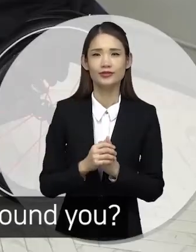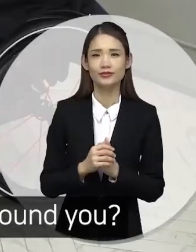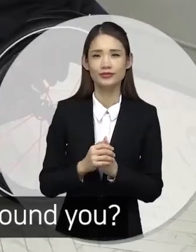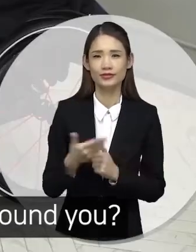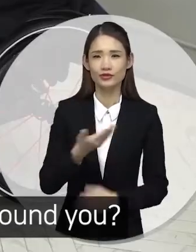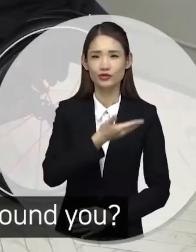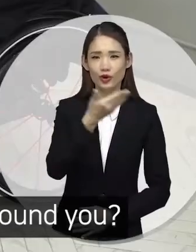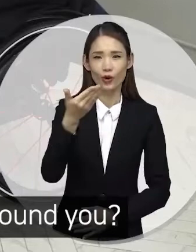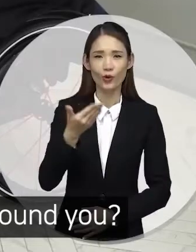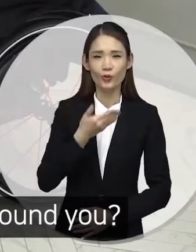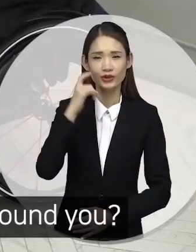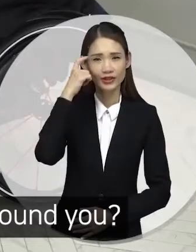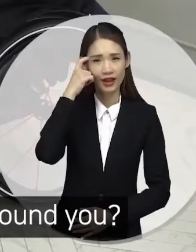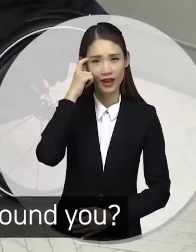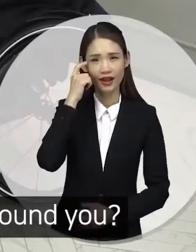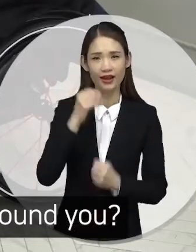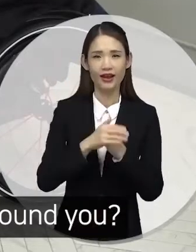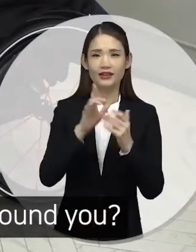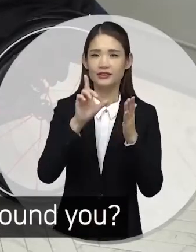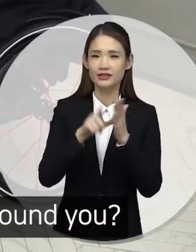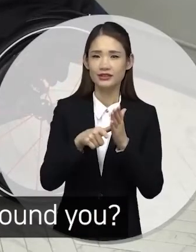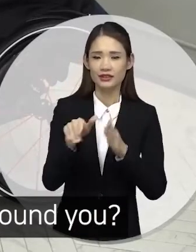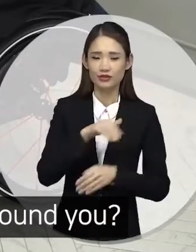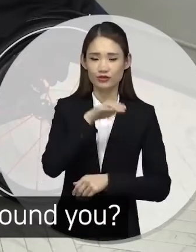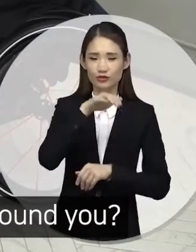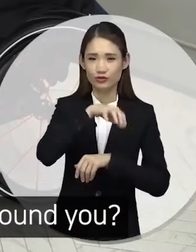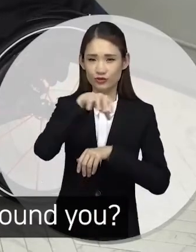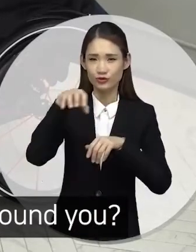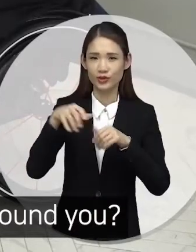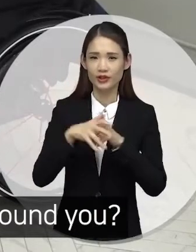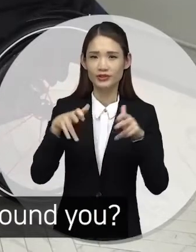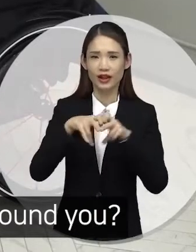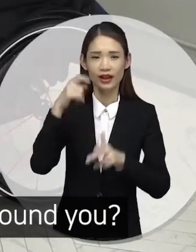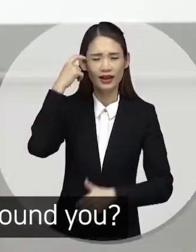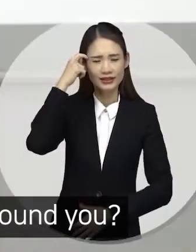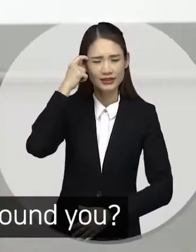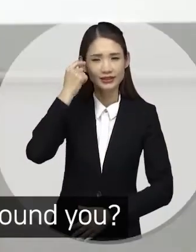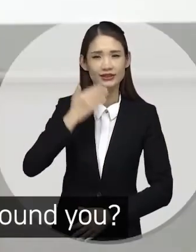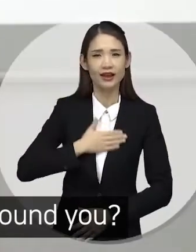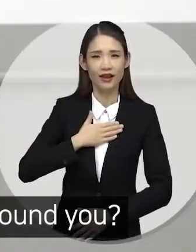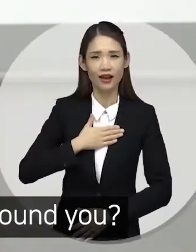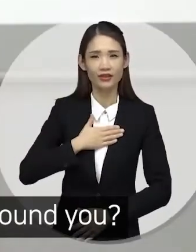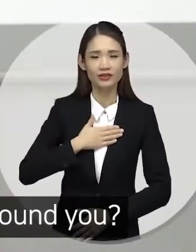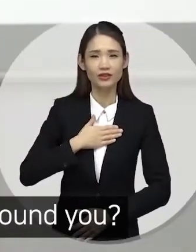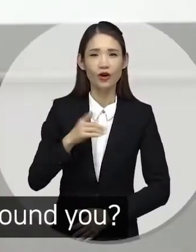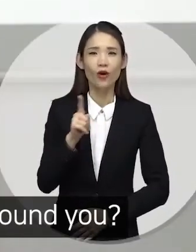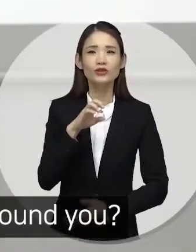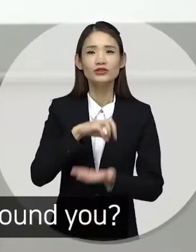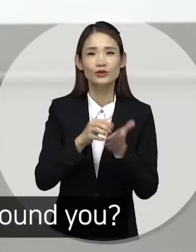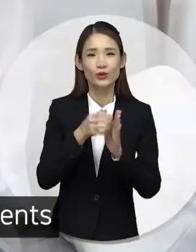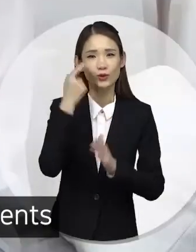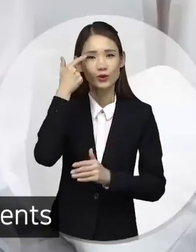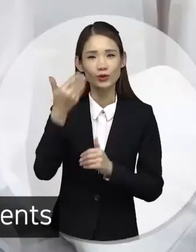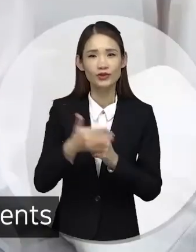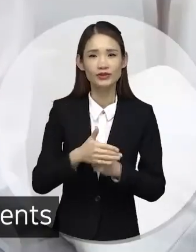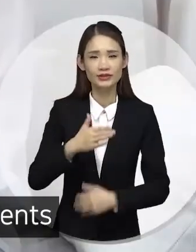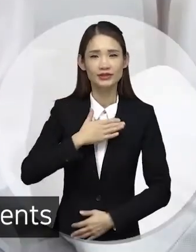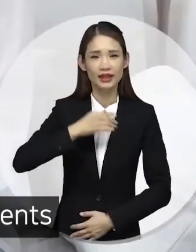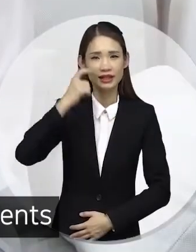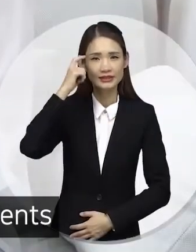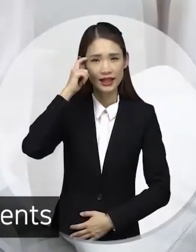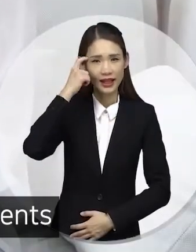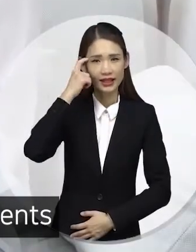하거든요. 여러분들이 보시기에 주변의 장애인 인식의 정도에 대해서는 어떻다고 생각하시나요?